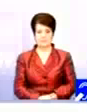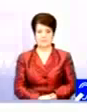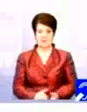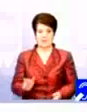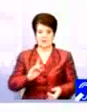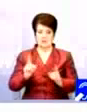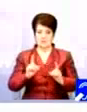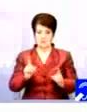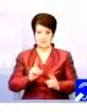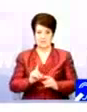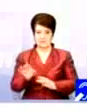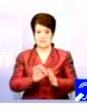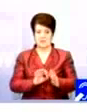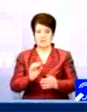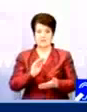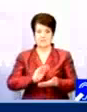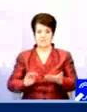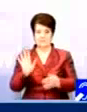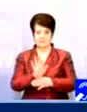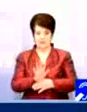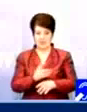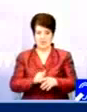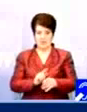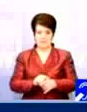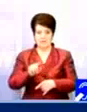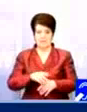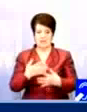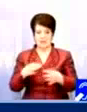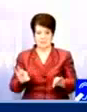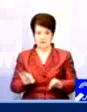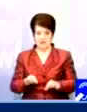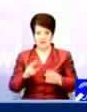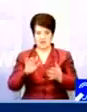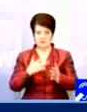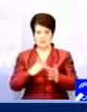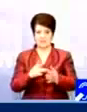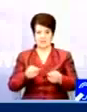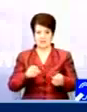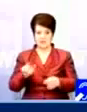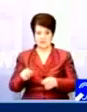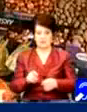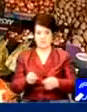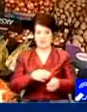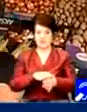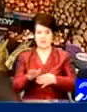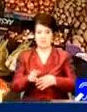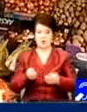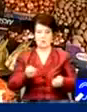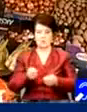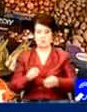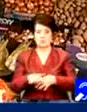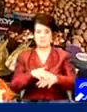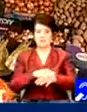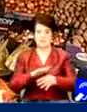După ședința operativă voi semna dispoziția de eliberare a directorului Piaței Centrale și a întregii conduceri din Piața Centrală. Demisiile vin după